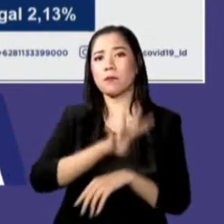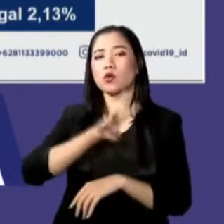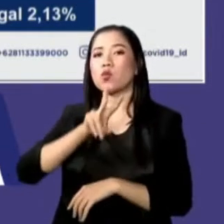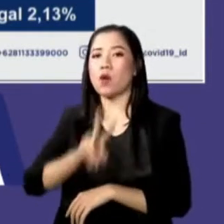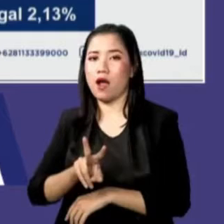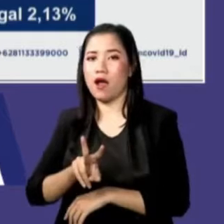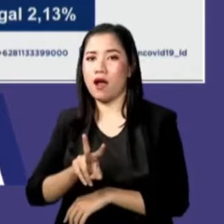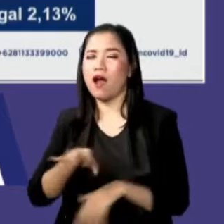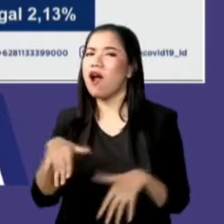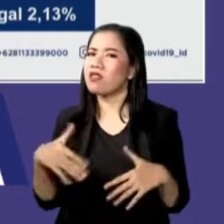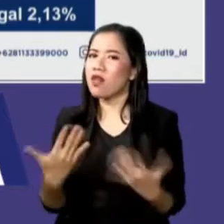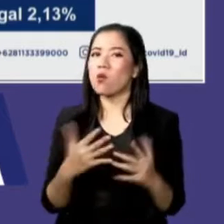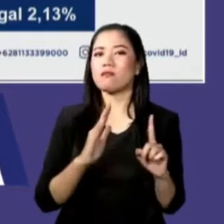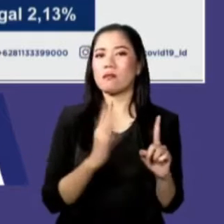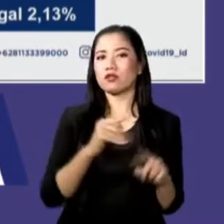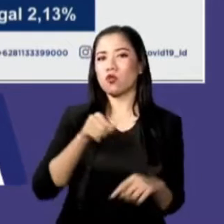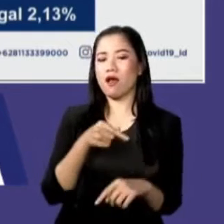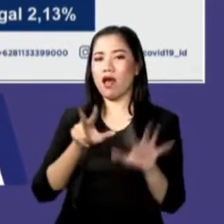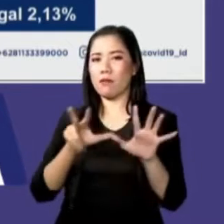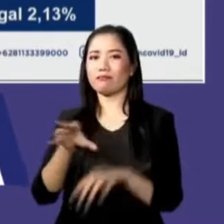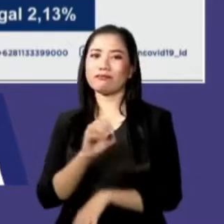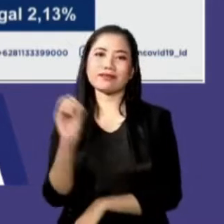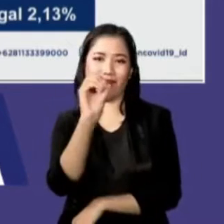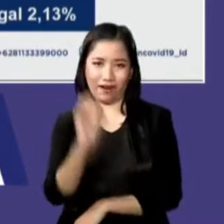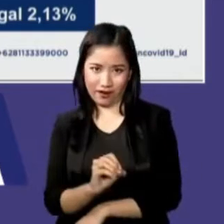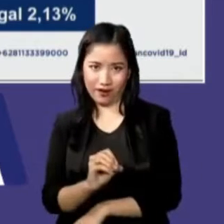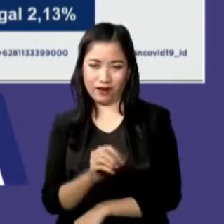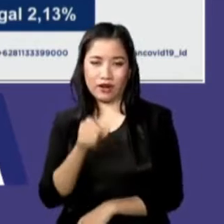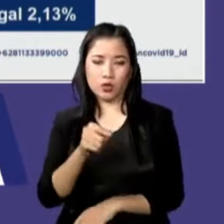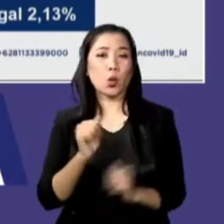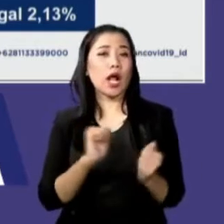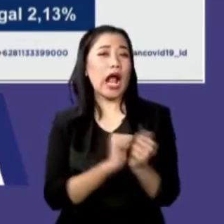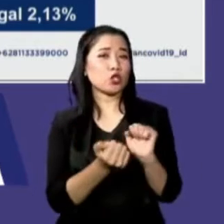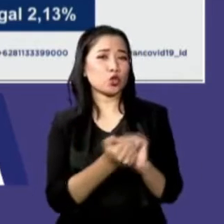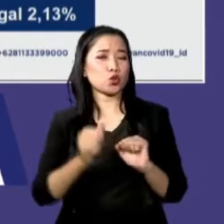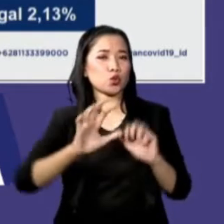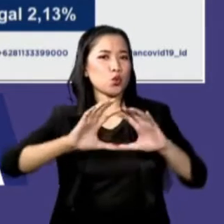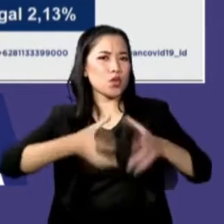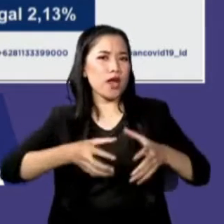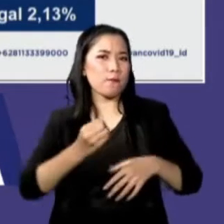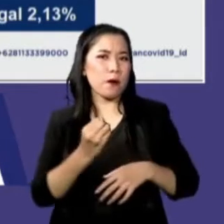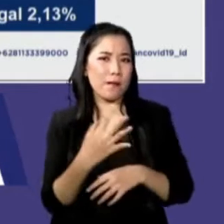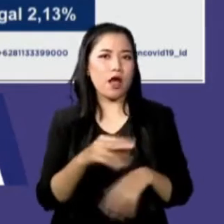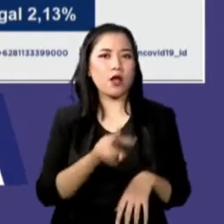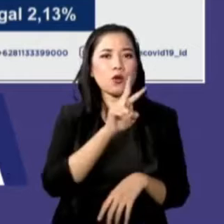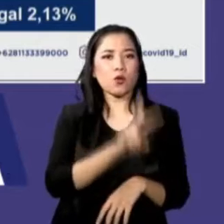146.842 atau 15,8%, di mana kasus aktif dunia adalah